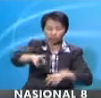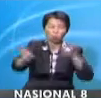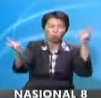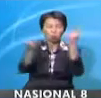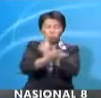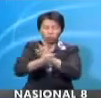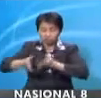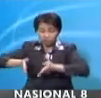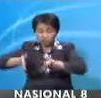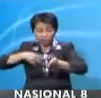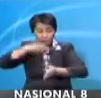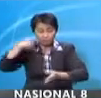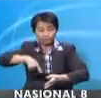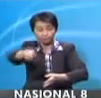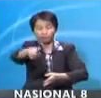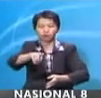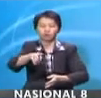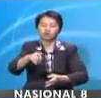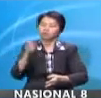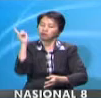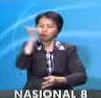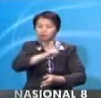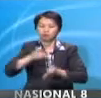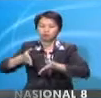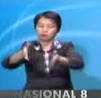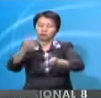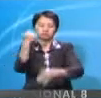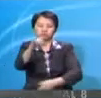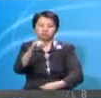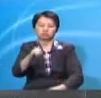teruk terus sekarang yang jalan semua itu.